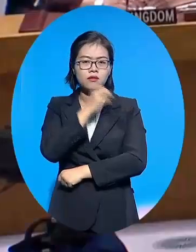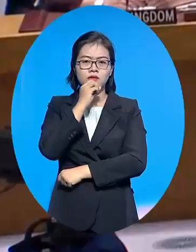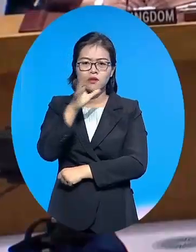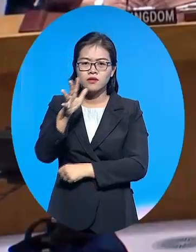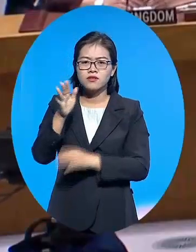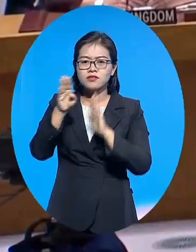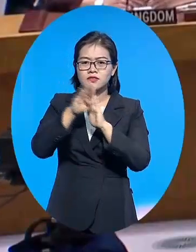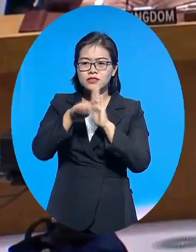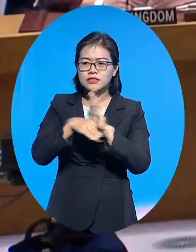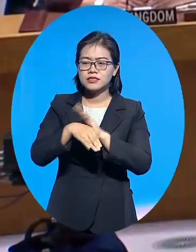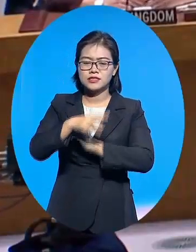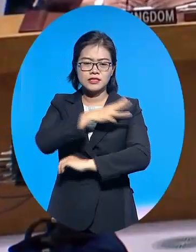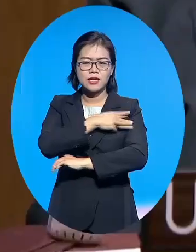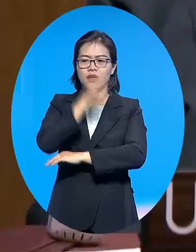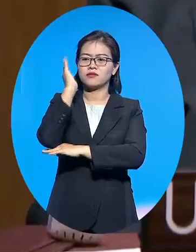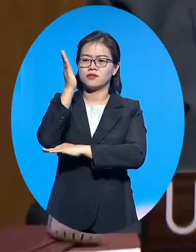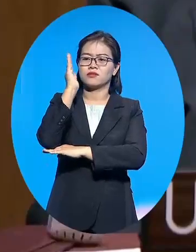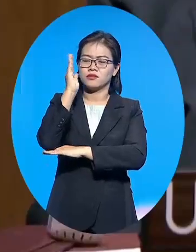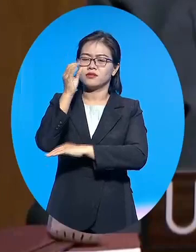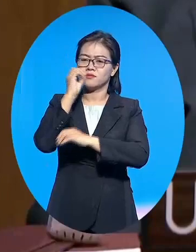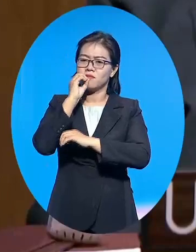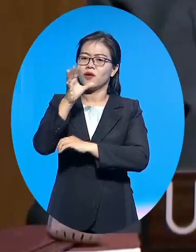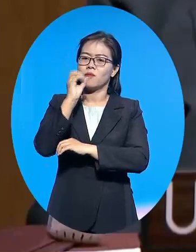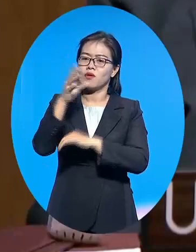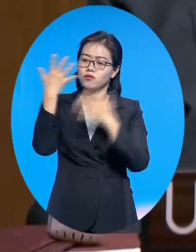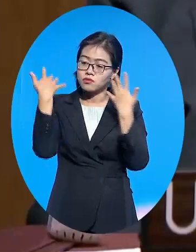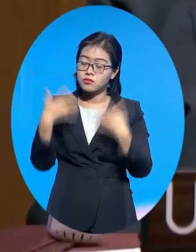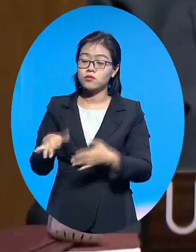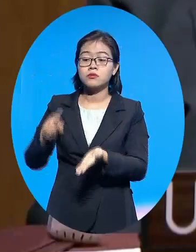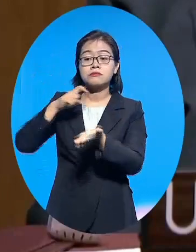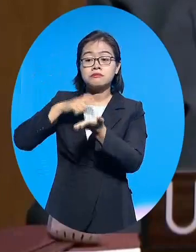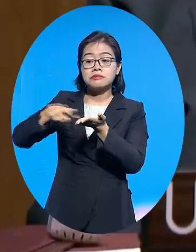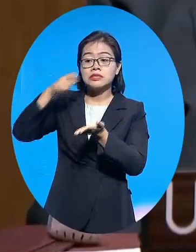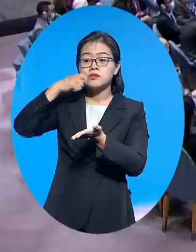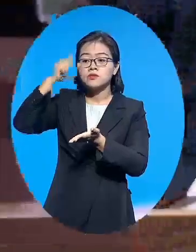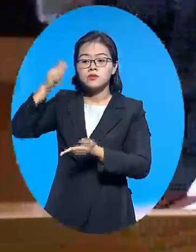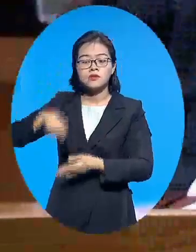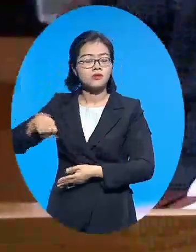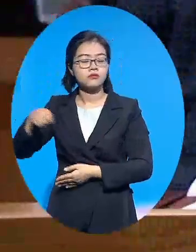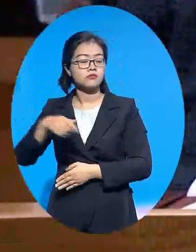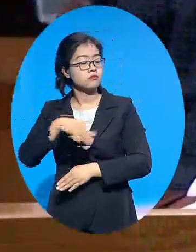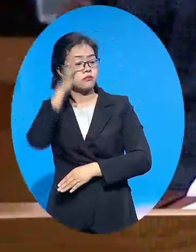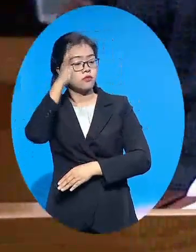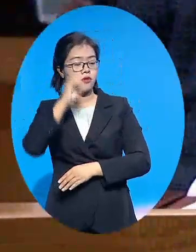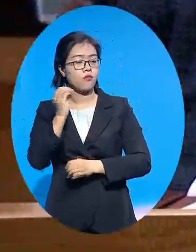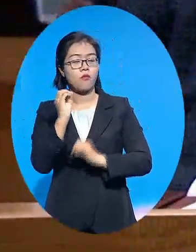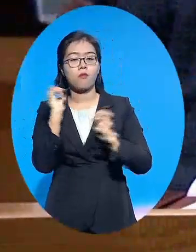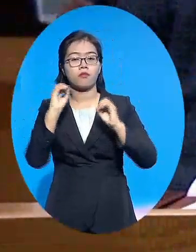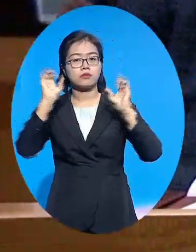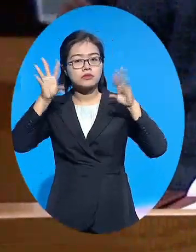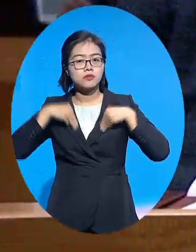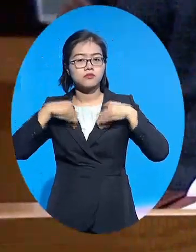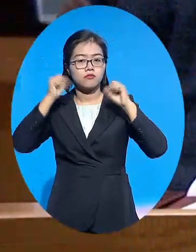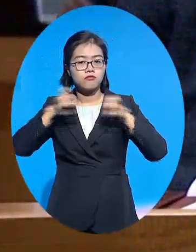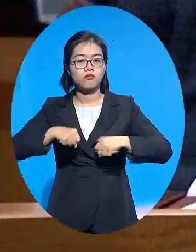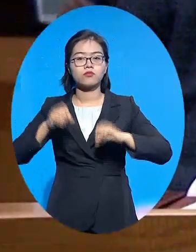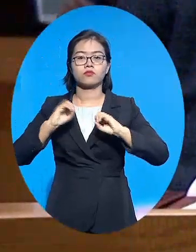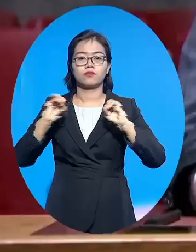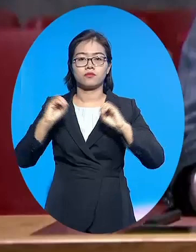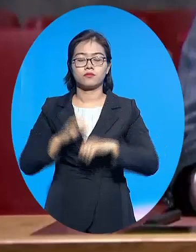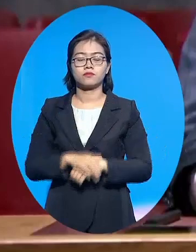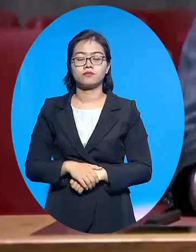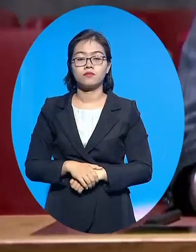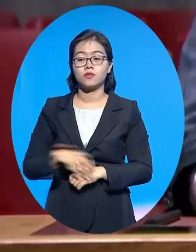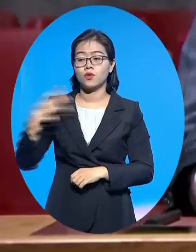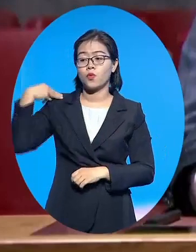ra trước Hội đồng Bảo an nhưng Mỹ và Ukraina luôn bác bỏ những cáo buộc của Nga Washington cùng với các đồng minh chỉ trích